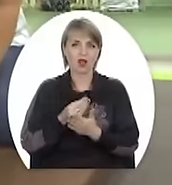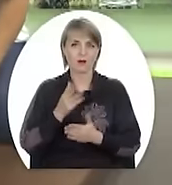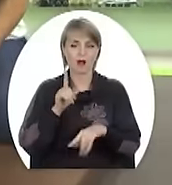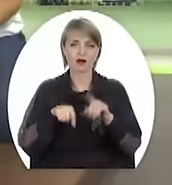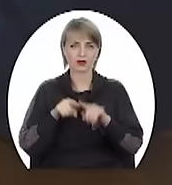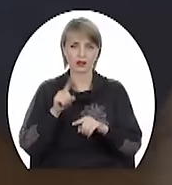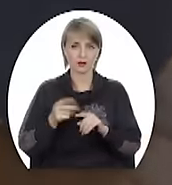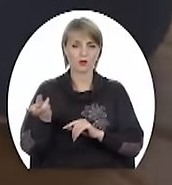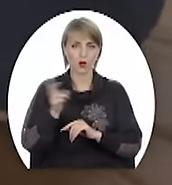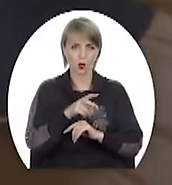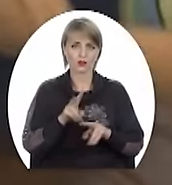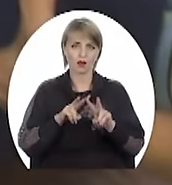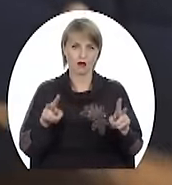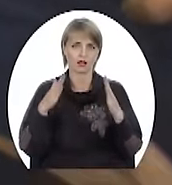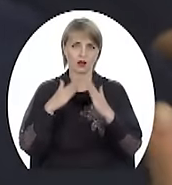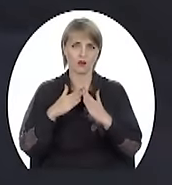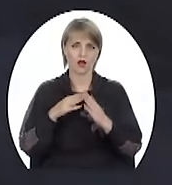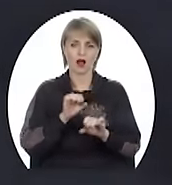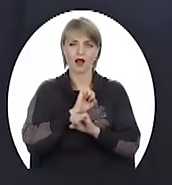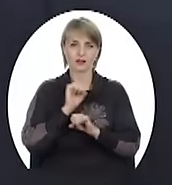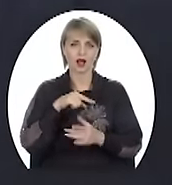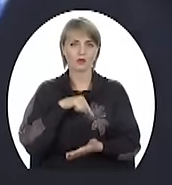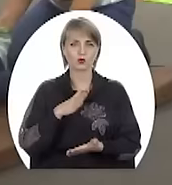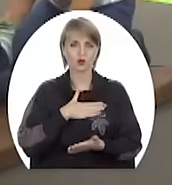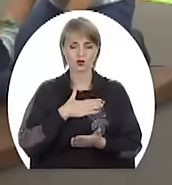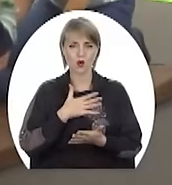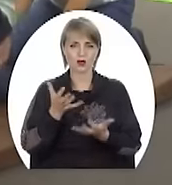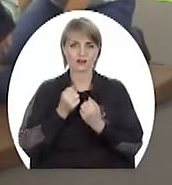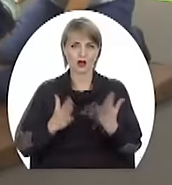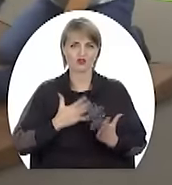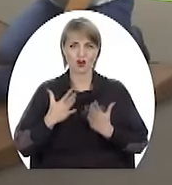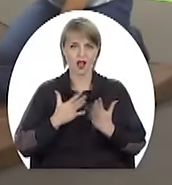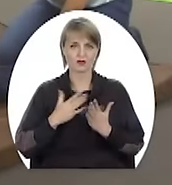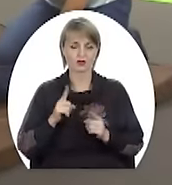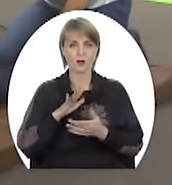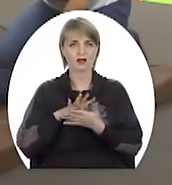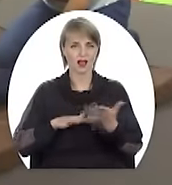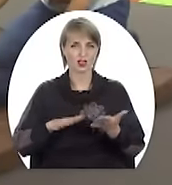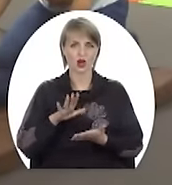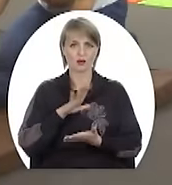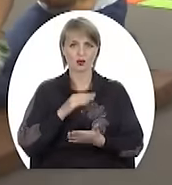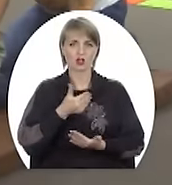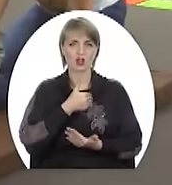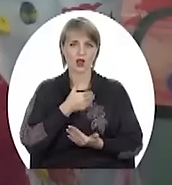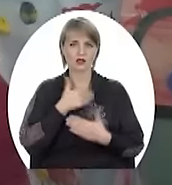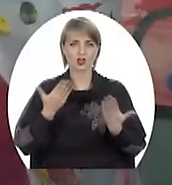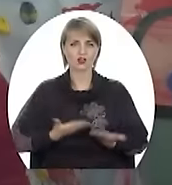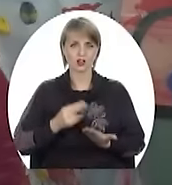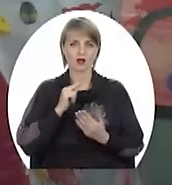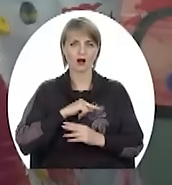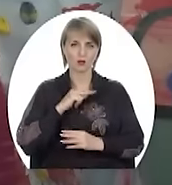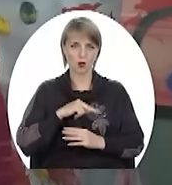деткам как, ну, к своим родным, я бы сказала. Мы приходим сюда как домой, отдыхаем душой, заряжаемся, чтобы дальше